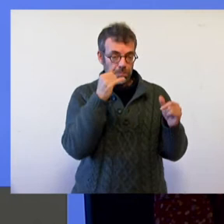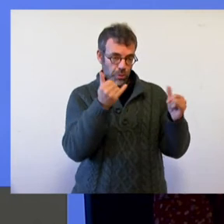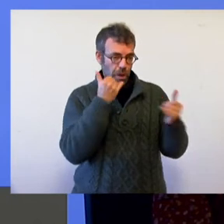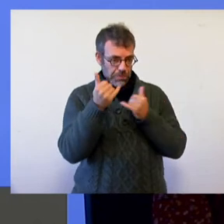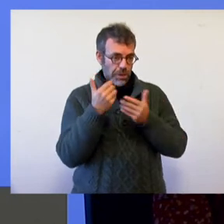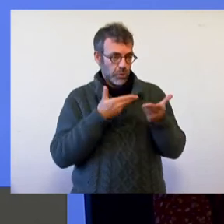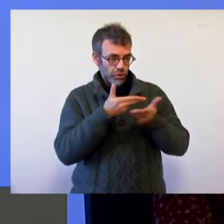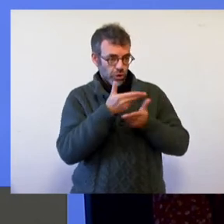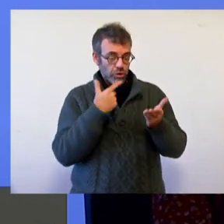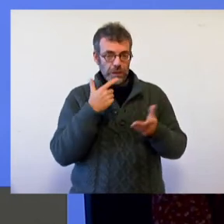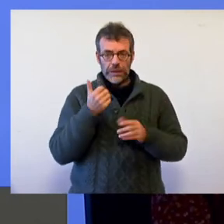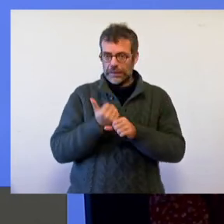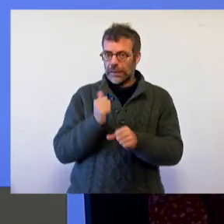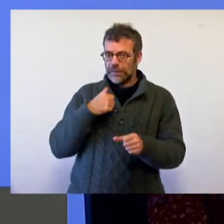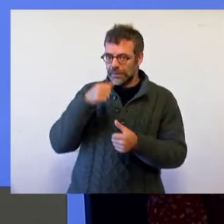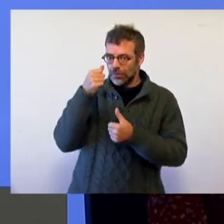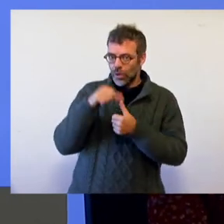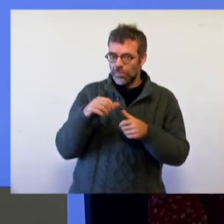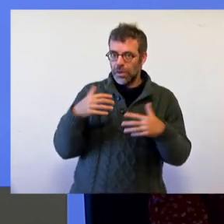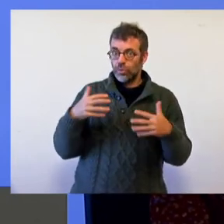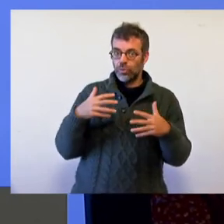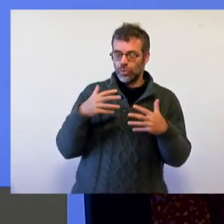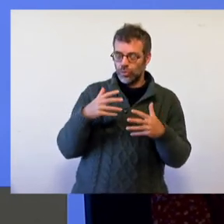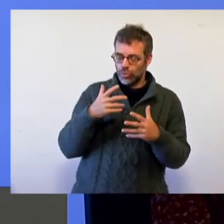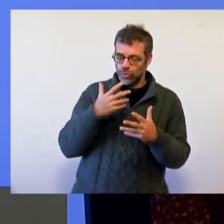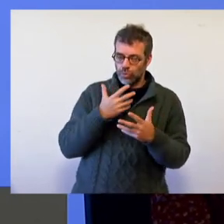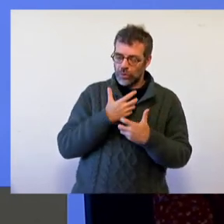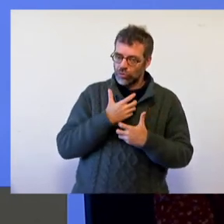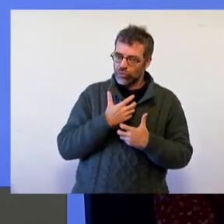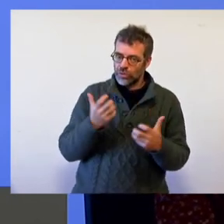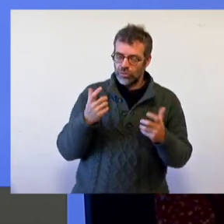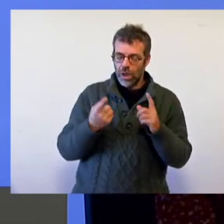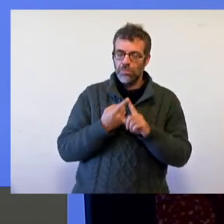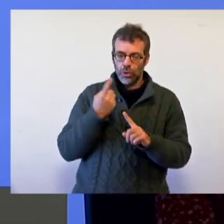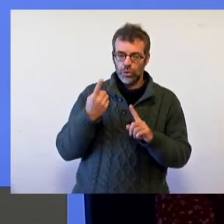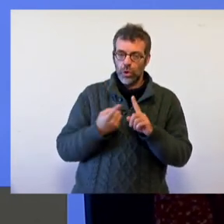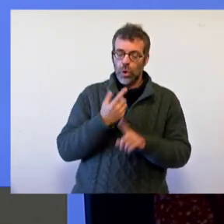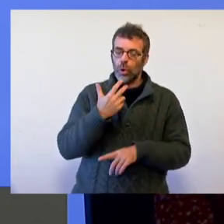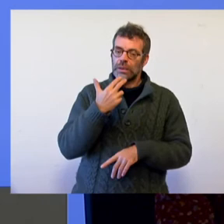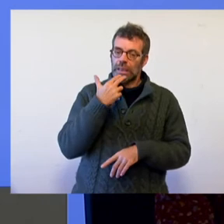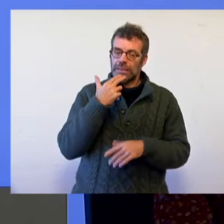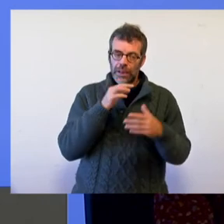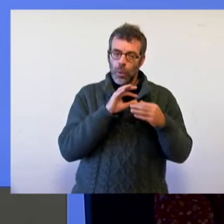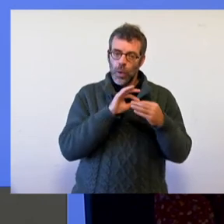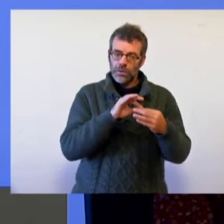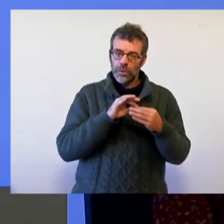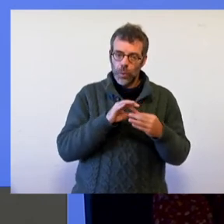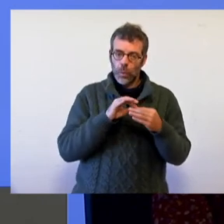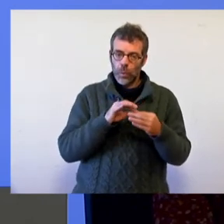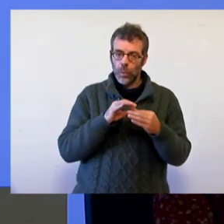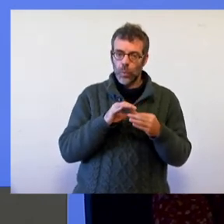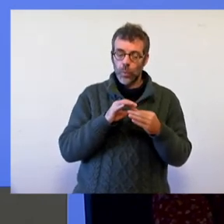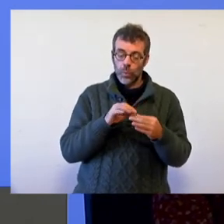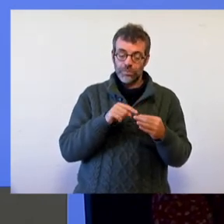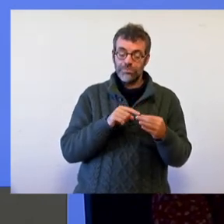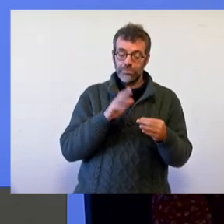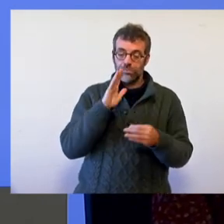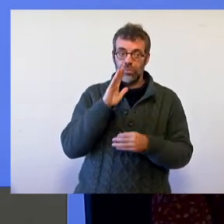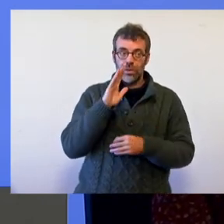rôle très précieux. Alors, la question n'est pas le nombre, la question est la qualité de la relation qui est donnée. Et